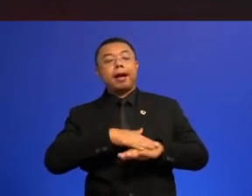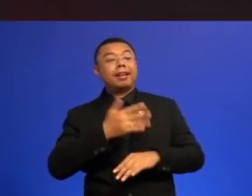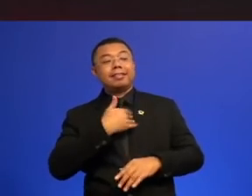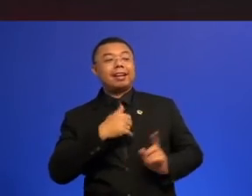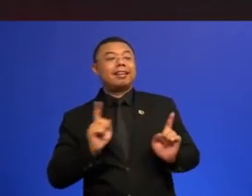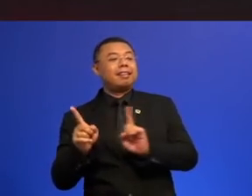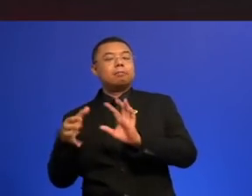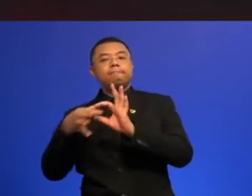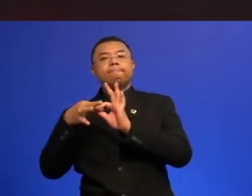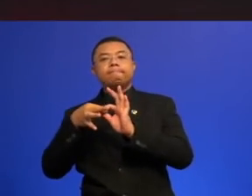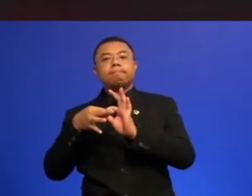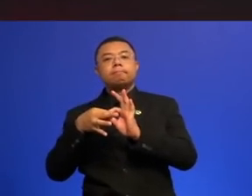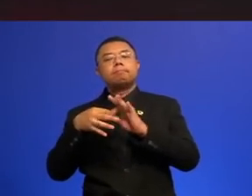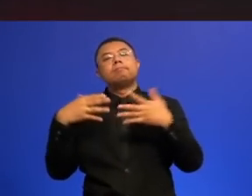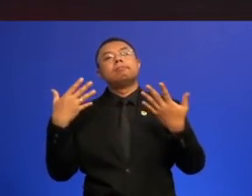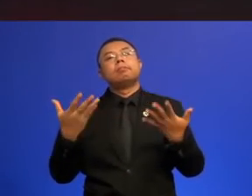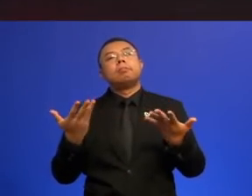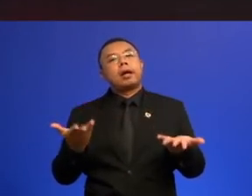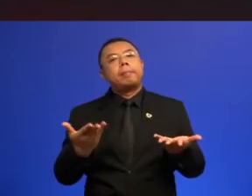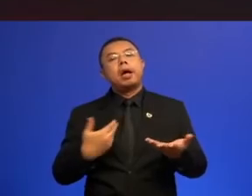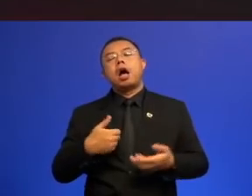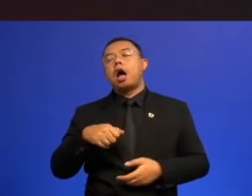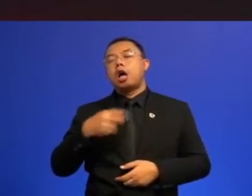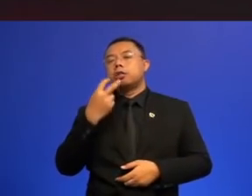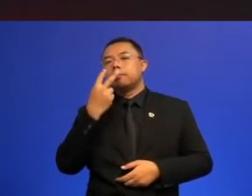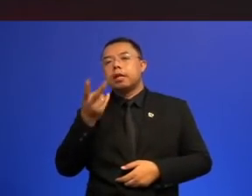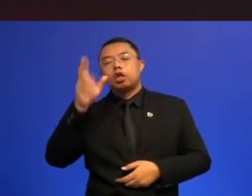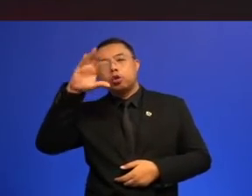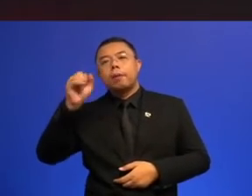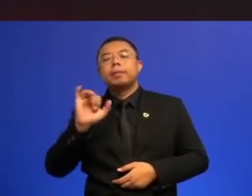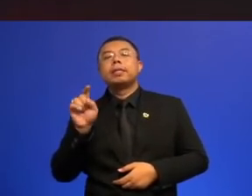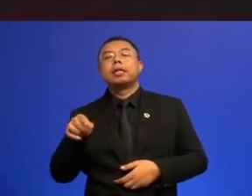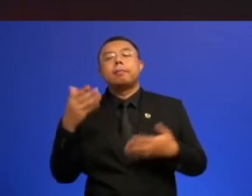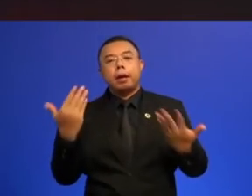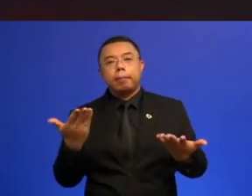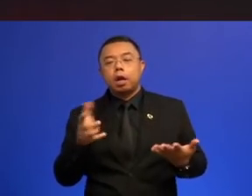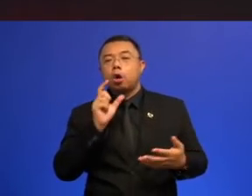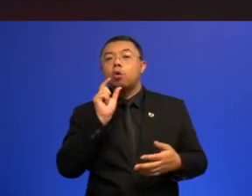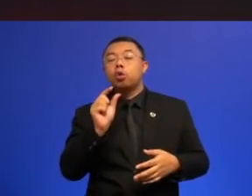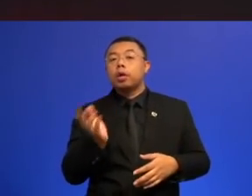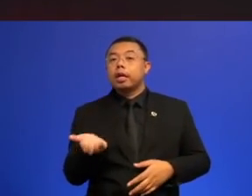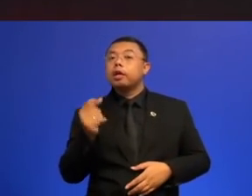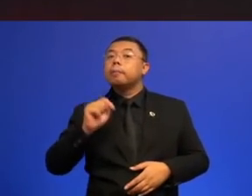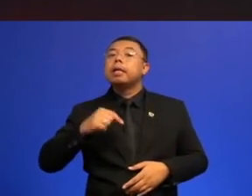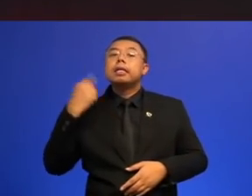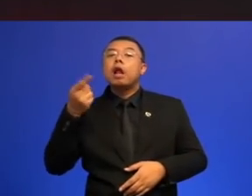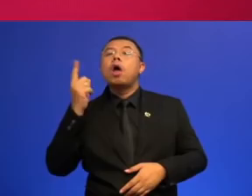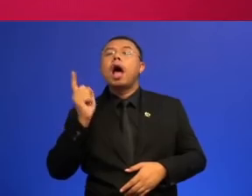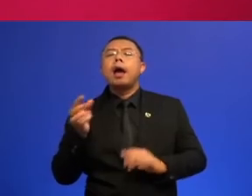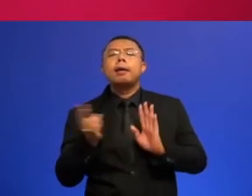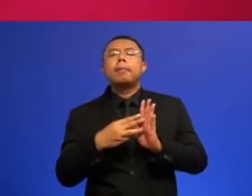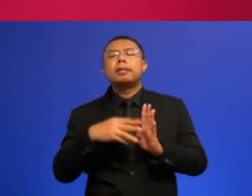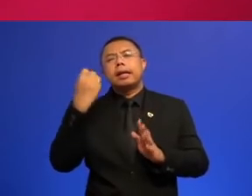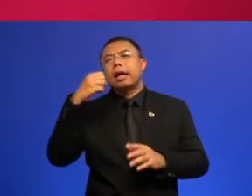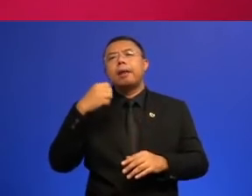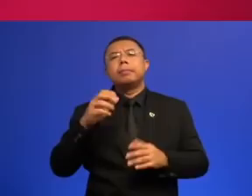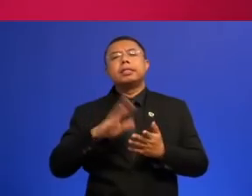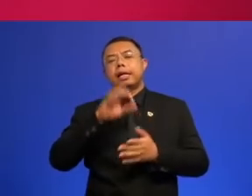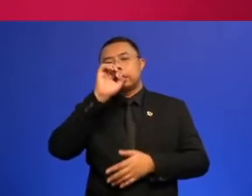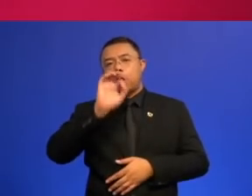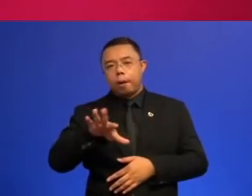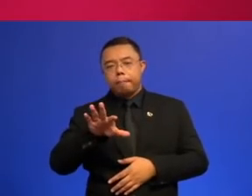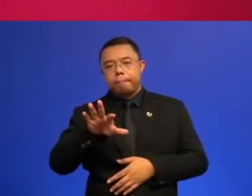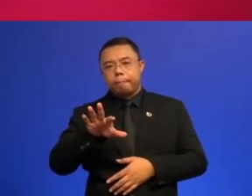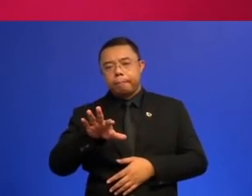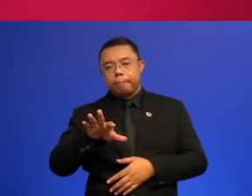sebagai istri. Gimana ya harus saya bersikap kepada suami? Bapak Ibu dalam hidup ini selalu ada soal yang tidak bisa terjawab